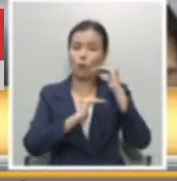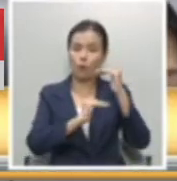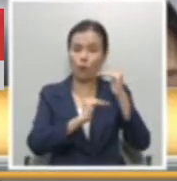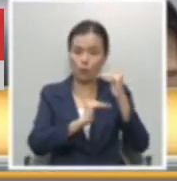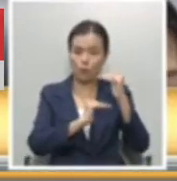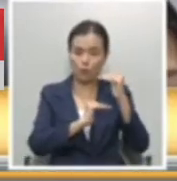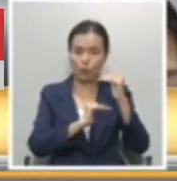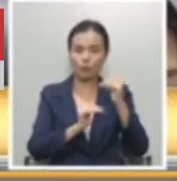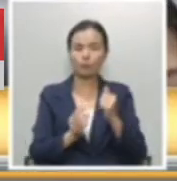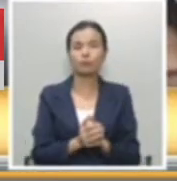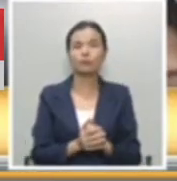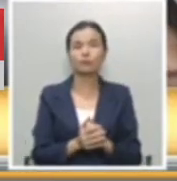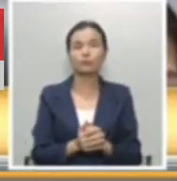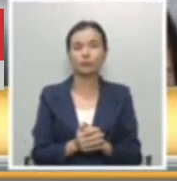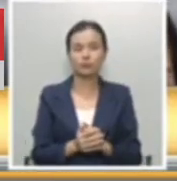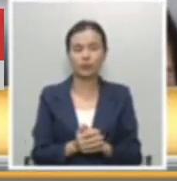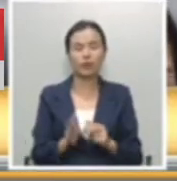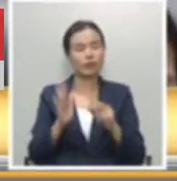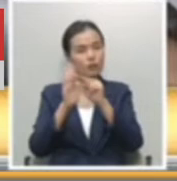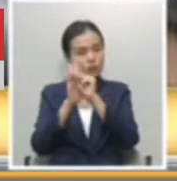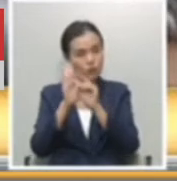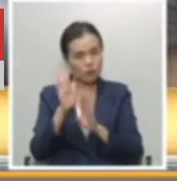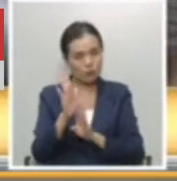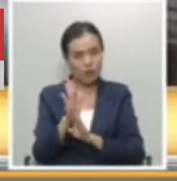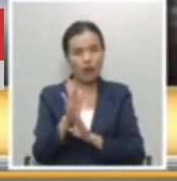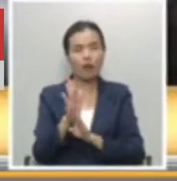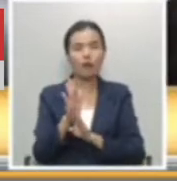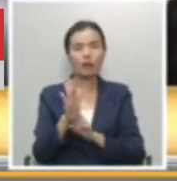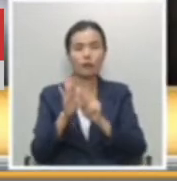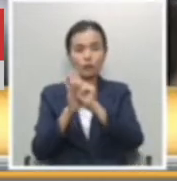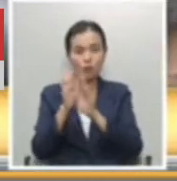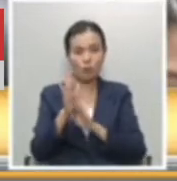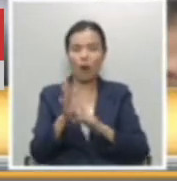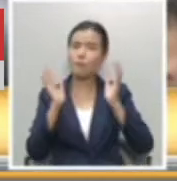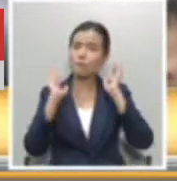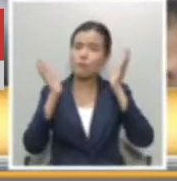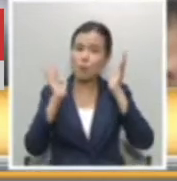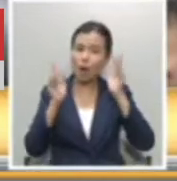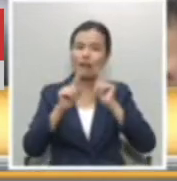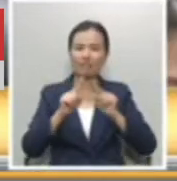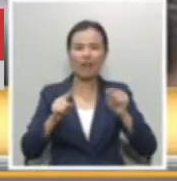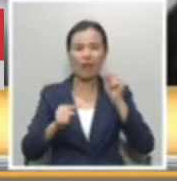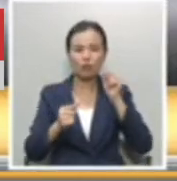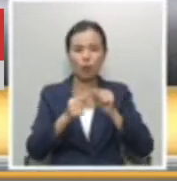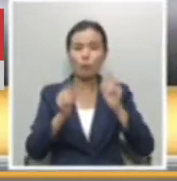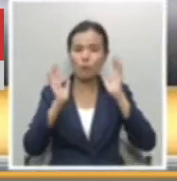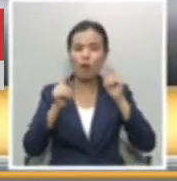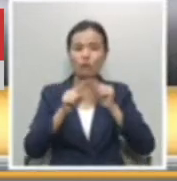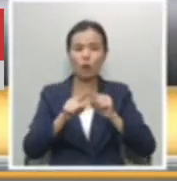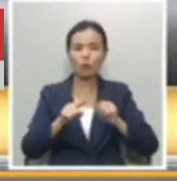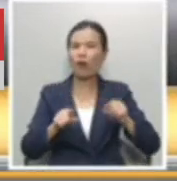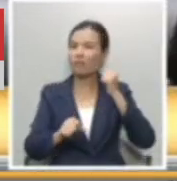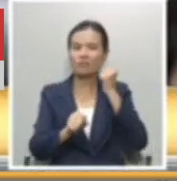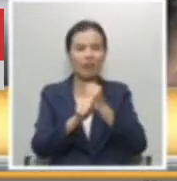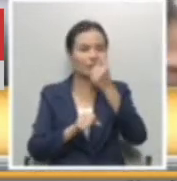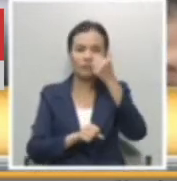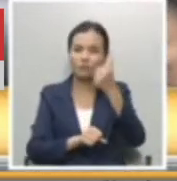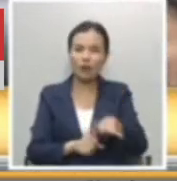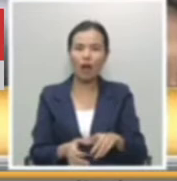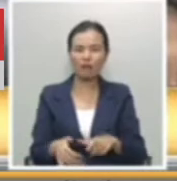ของนโยบายนะครับเป็นการใช้หาเสียงแต่พอจริงๆแล้วท่านก็ทำไม่ได้พฤติกรรมแบ